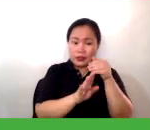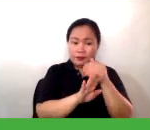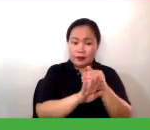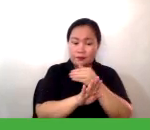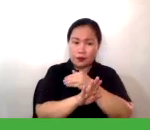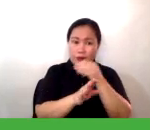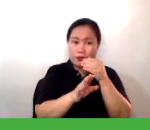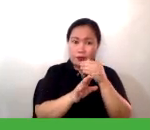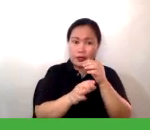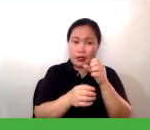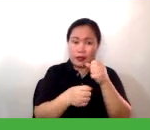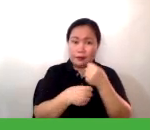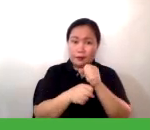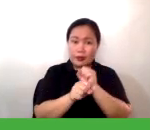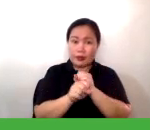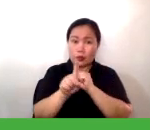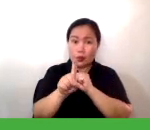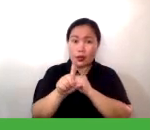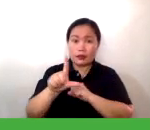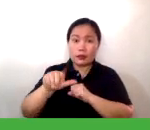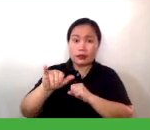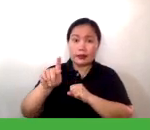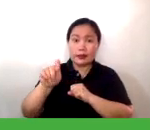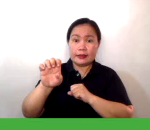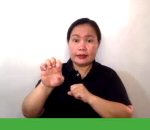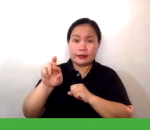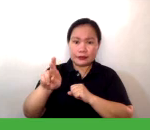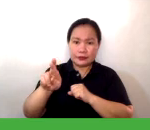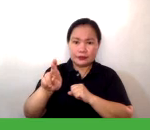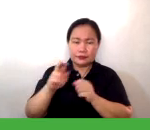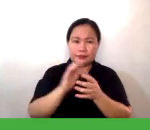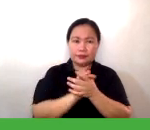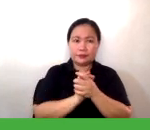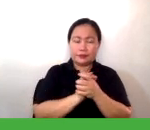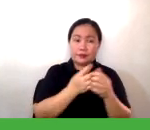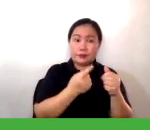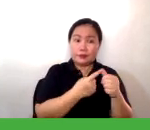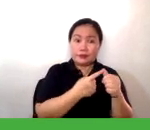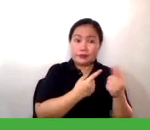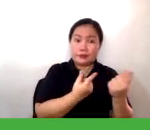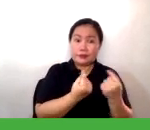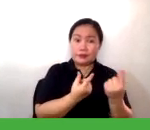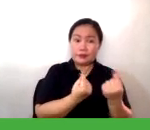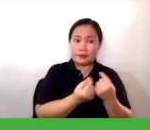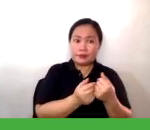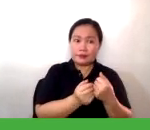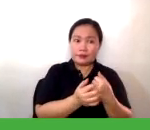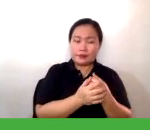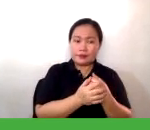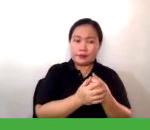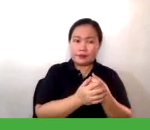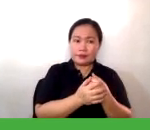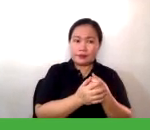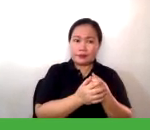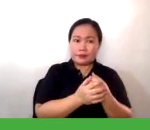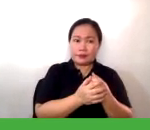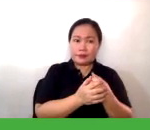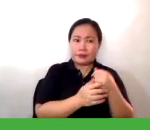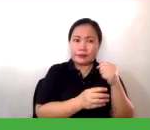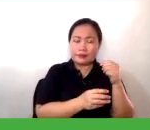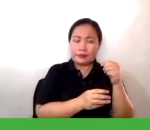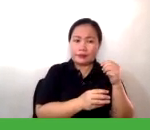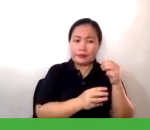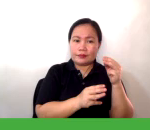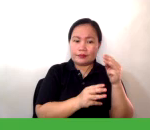tayong 1,000 bago makabuo ng 1 liter. Okay? So, ang una natin gagawin,